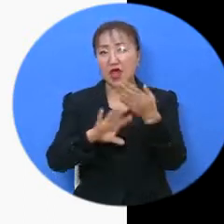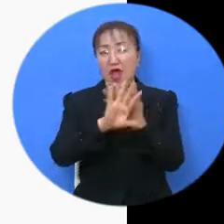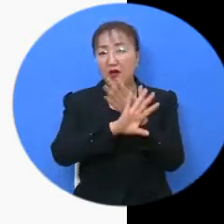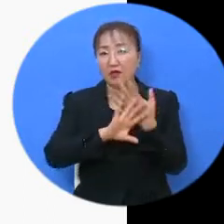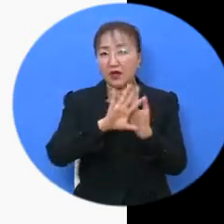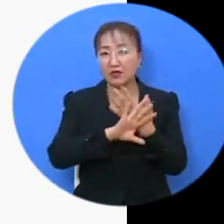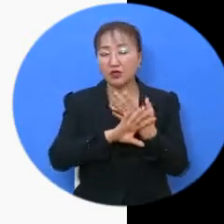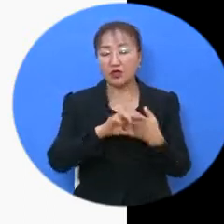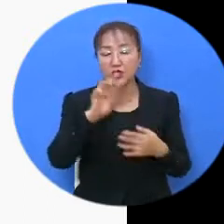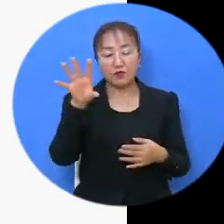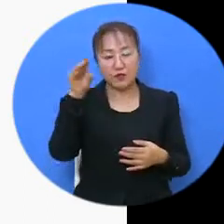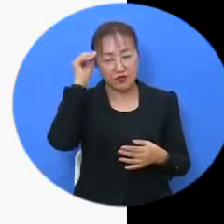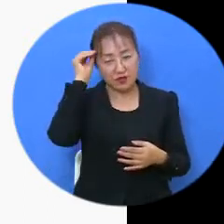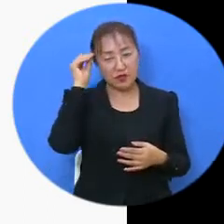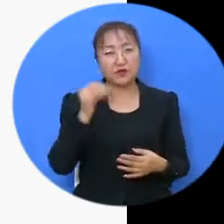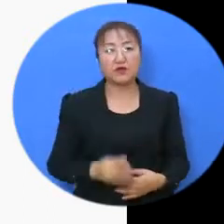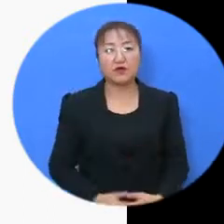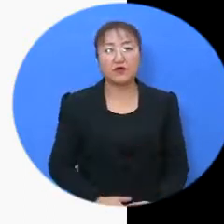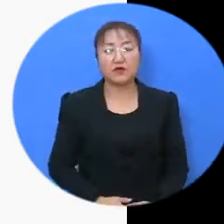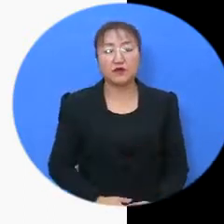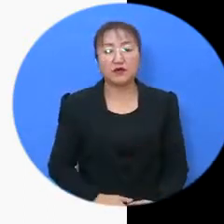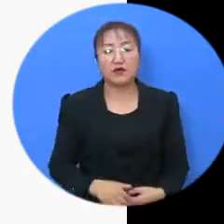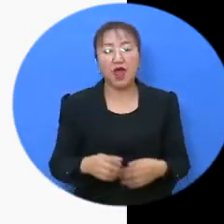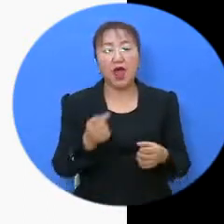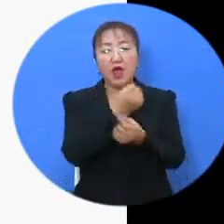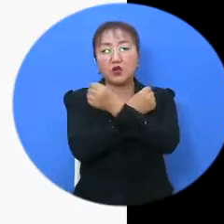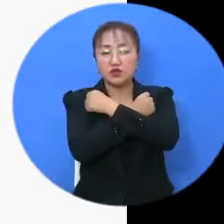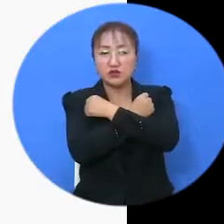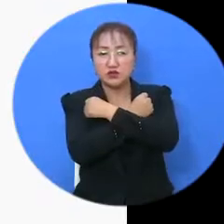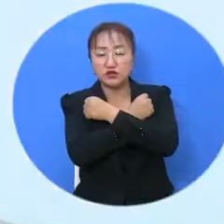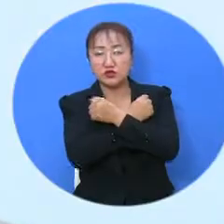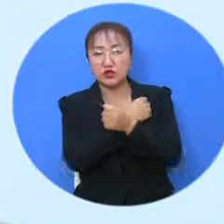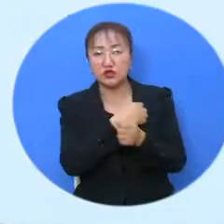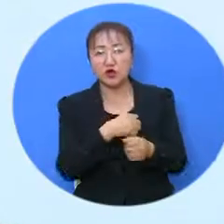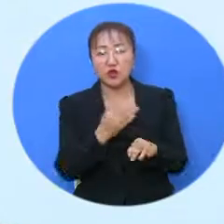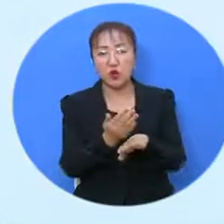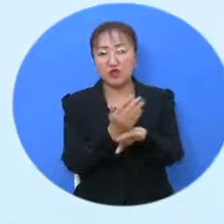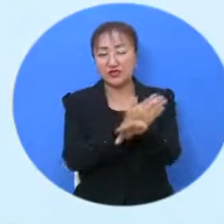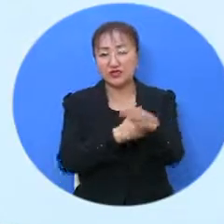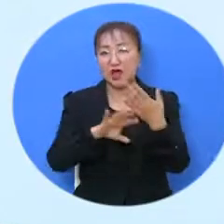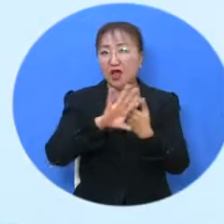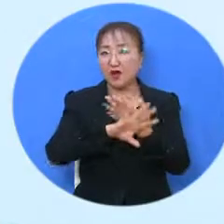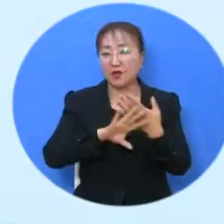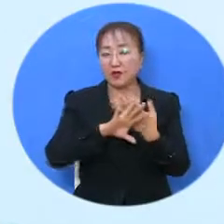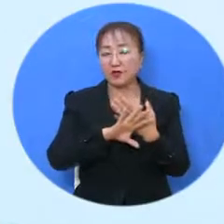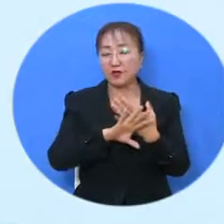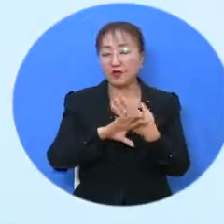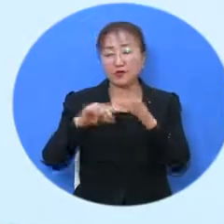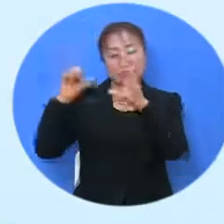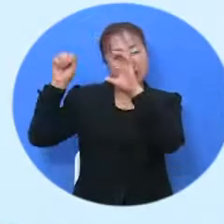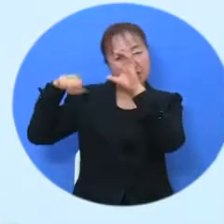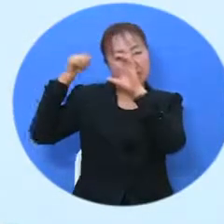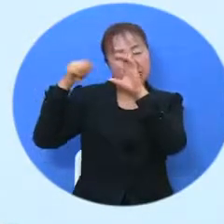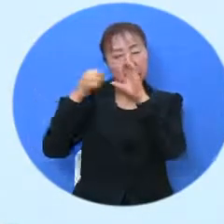зөв төсөөлтэй болох. Болшгүй аюул ослоос урьдчилан сэргийлэх үүднээс дараах бичлэгийг